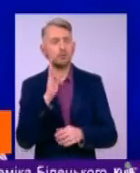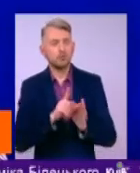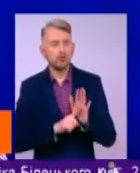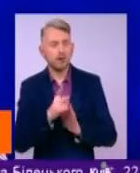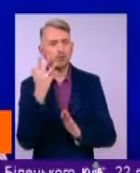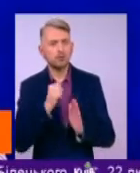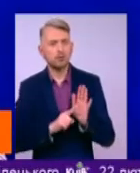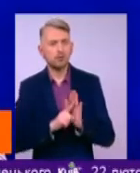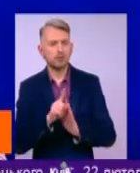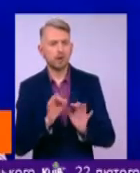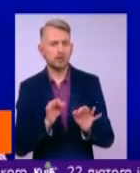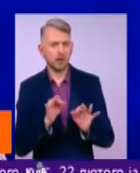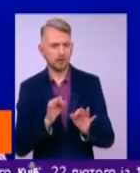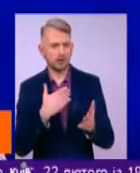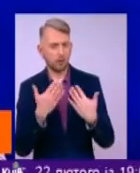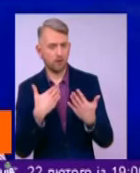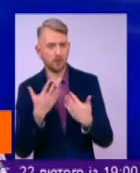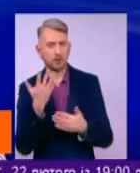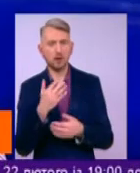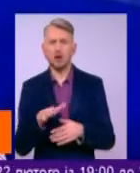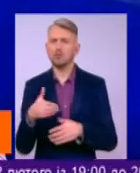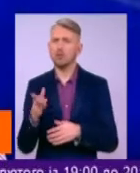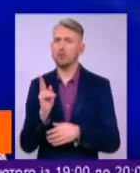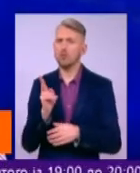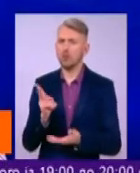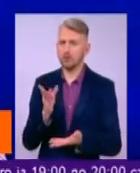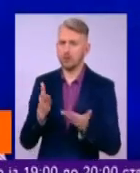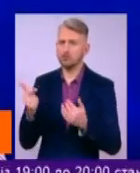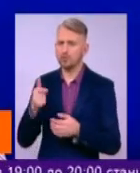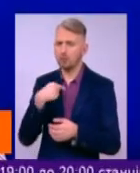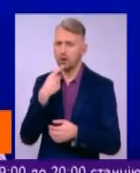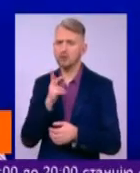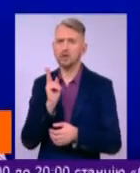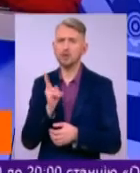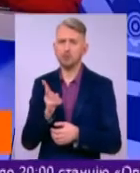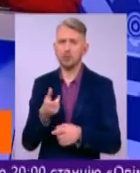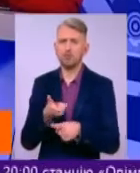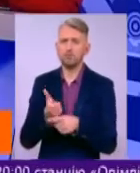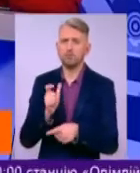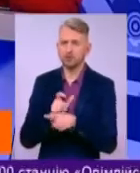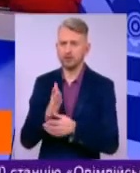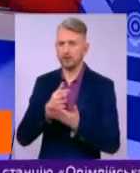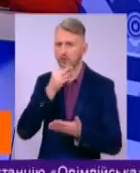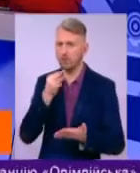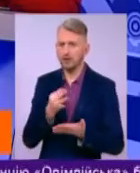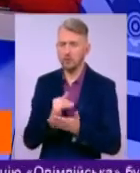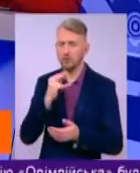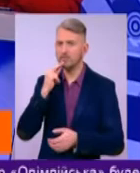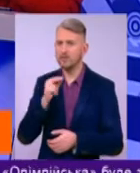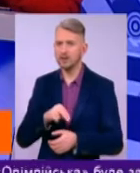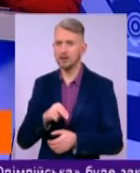Якщо дитина буде відчувати себе захищеною... От з боку кого? Якщо так грубо кажучи, хто більшою мірою несе відповідальність і винен